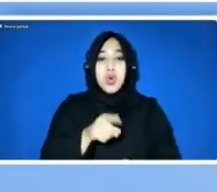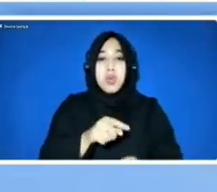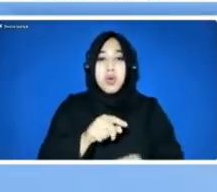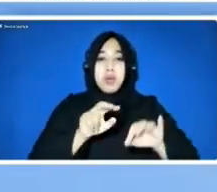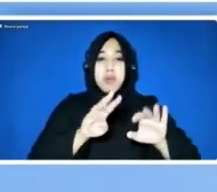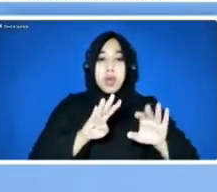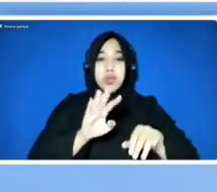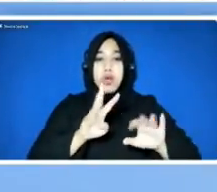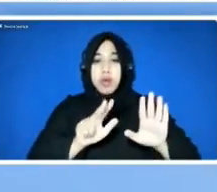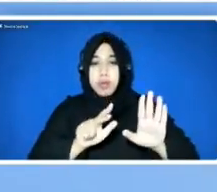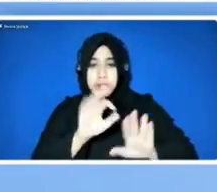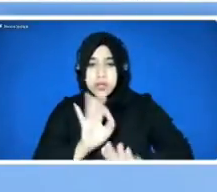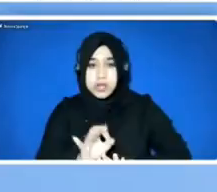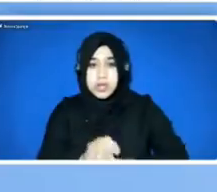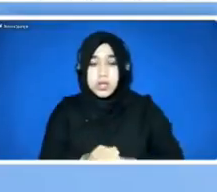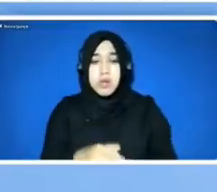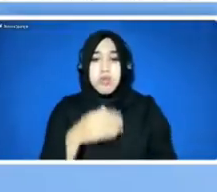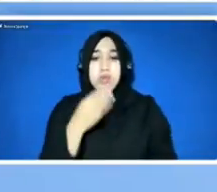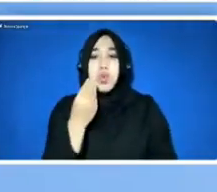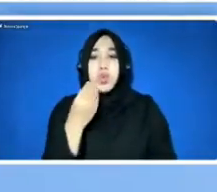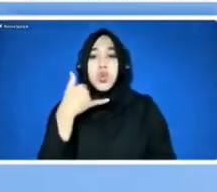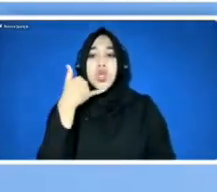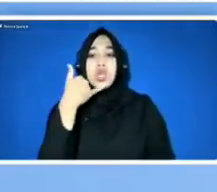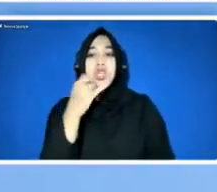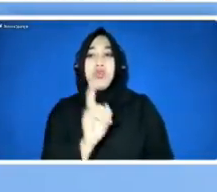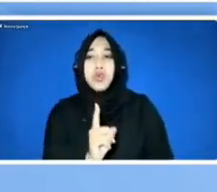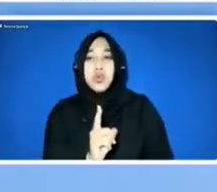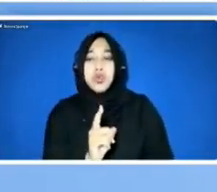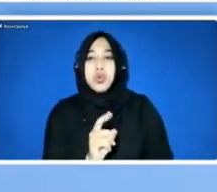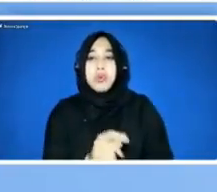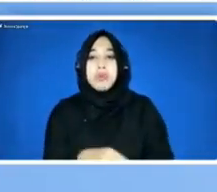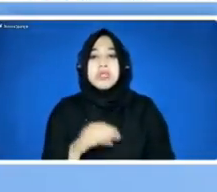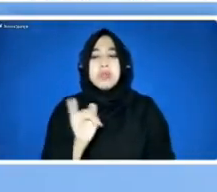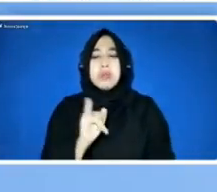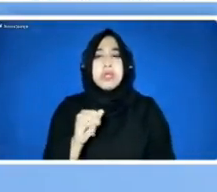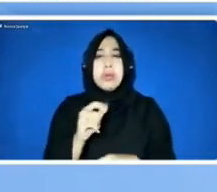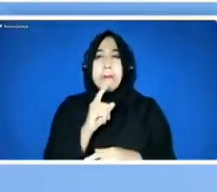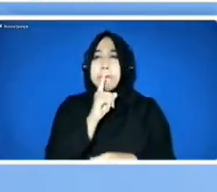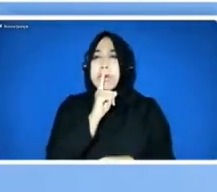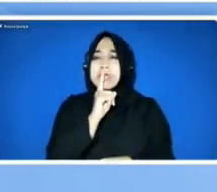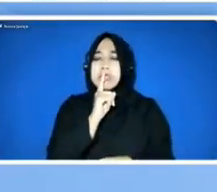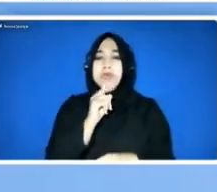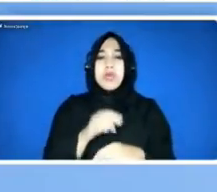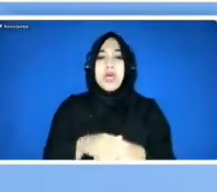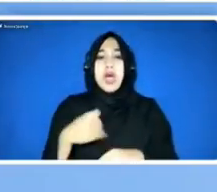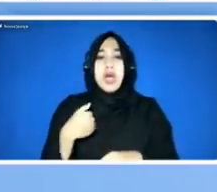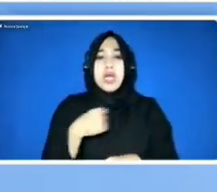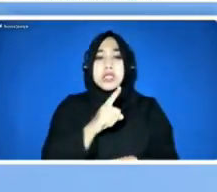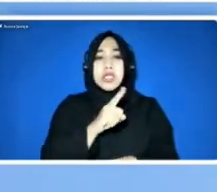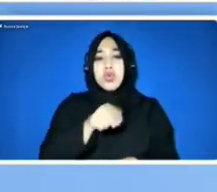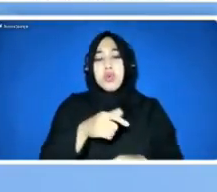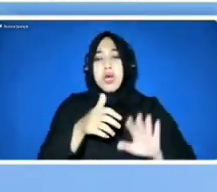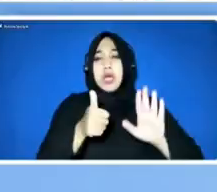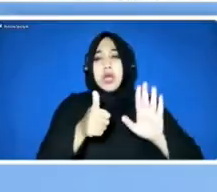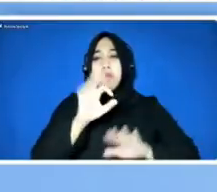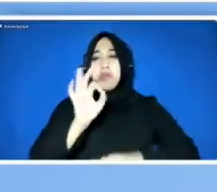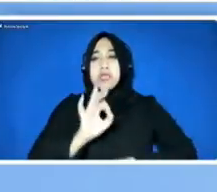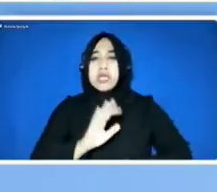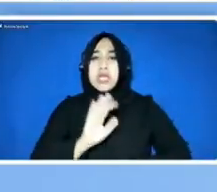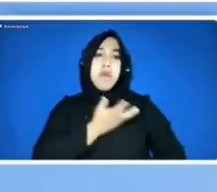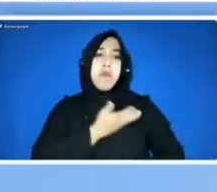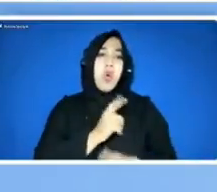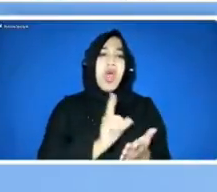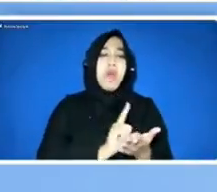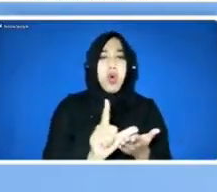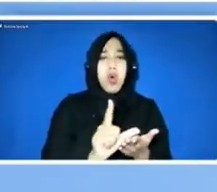yang menunggu di kontak, jadi mereka mereka cenderung pasif. Dan yang menarik ada 1,69% yang tidak mau melapor sama